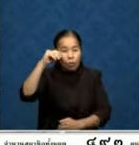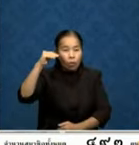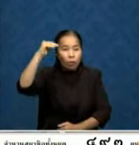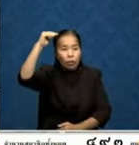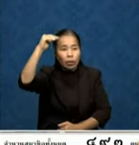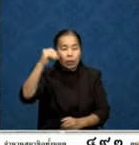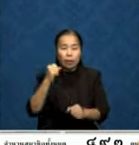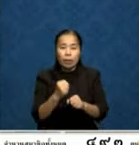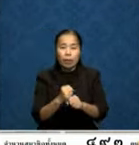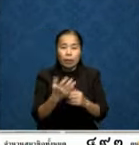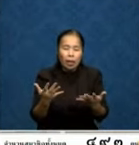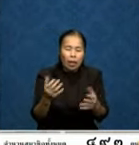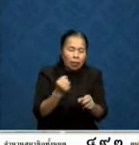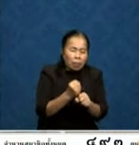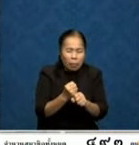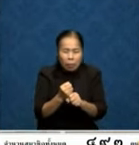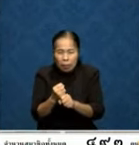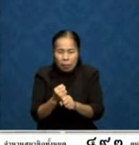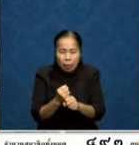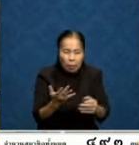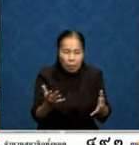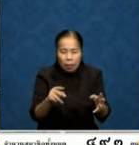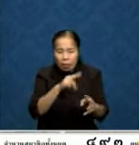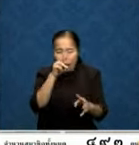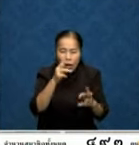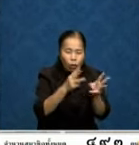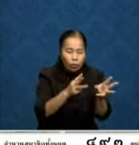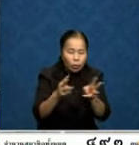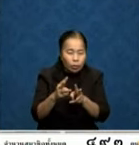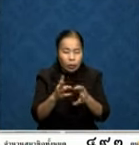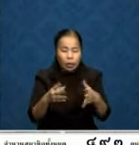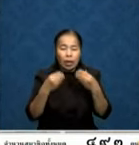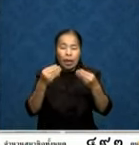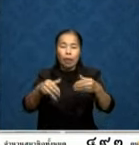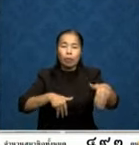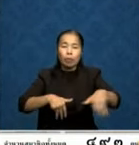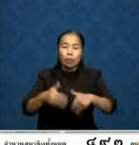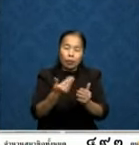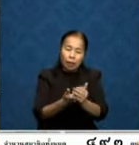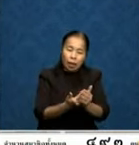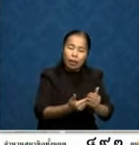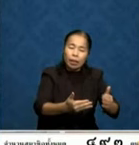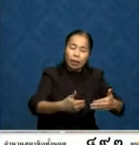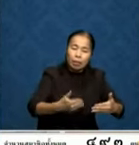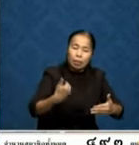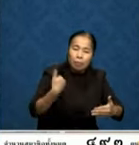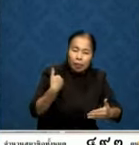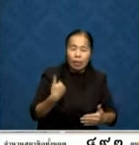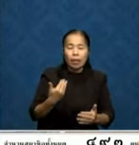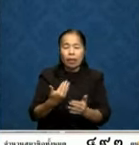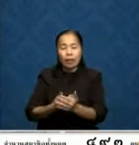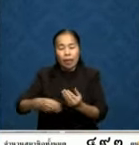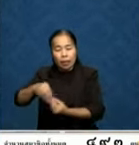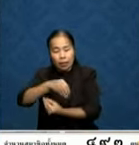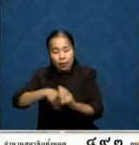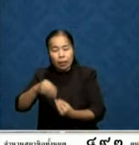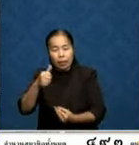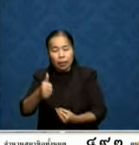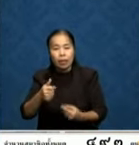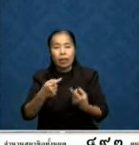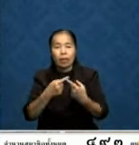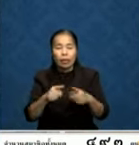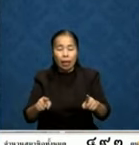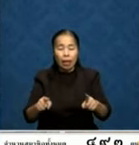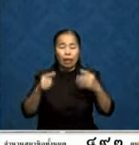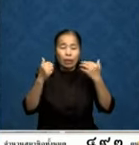ทุกทำวิถีทางจะหาให้ประชาชนมีรายได้หาเงินเข้าประเทศแต่